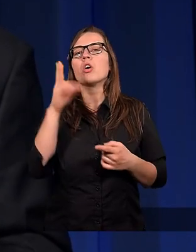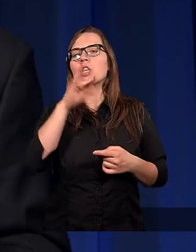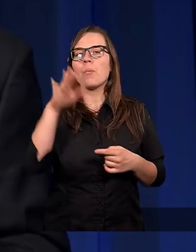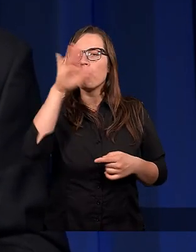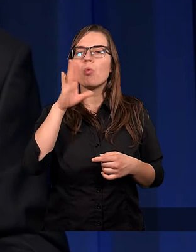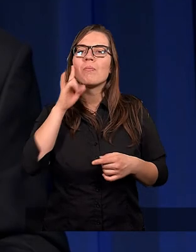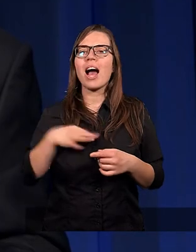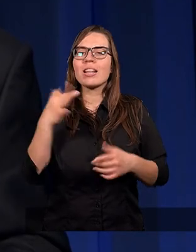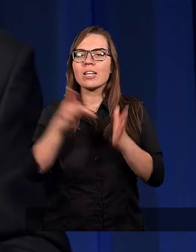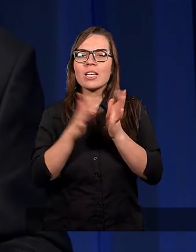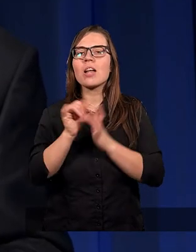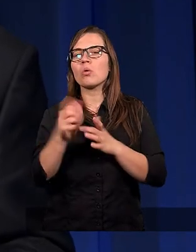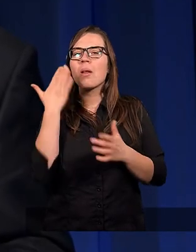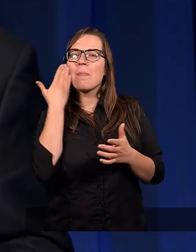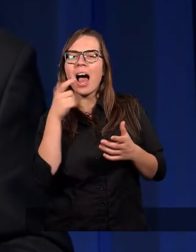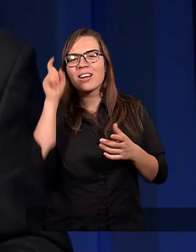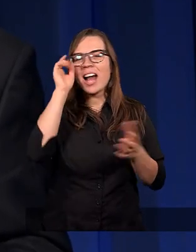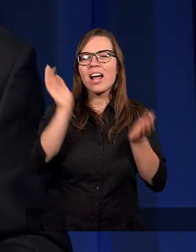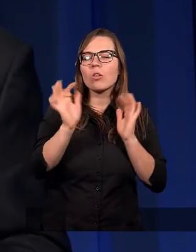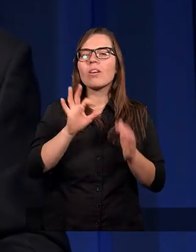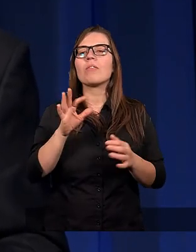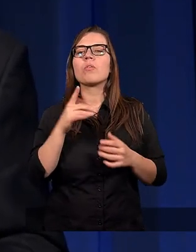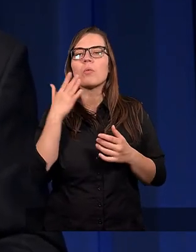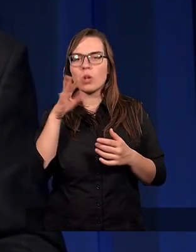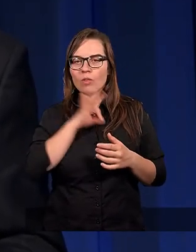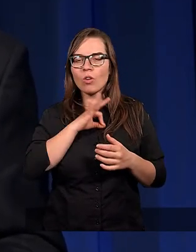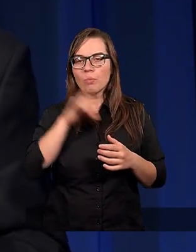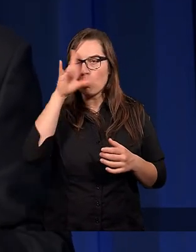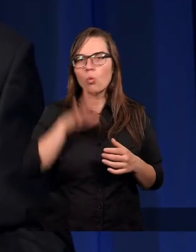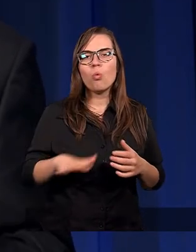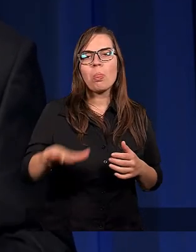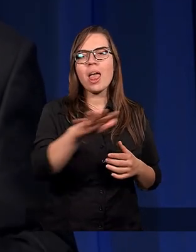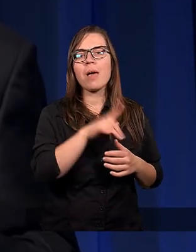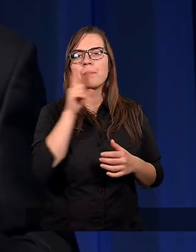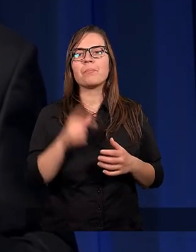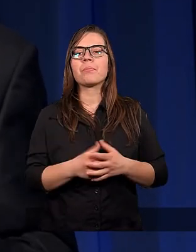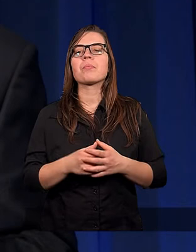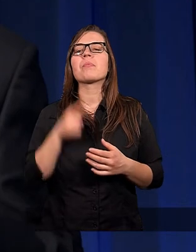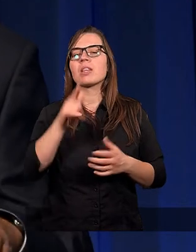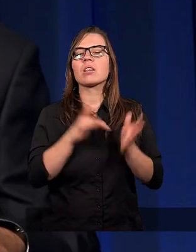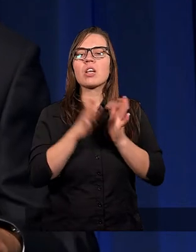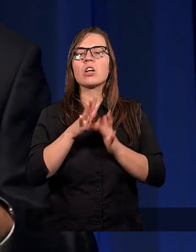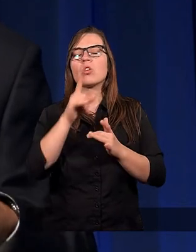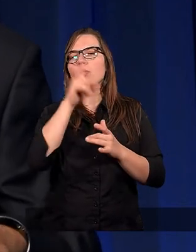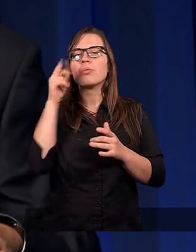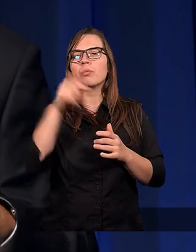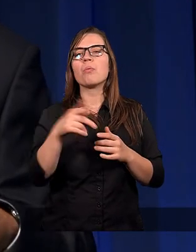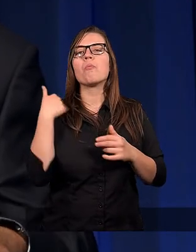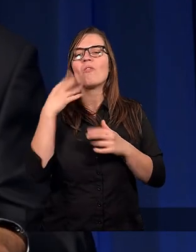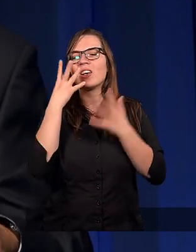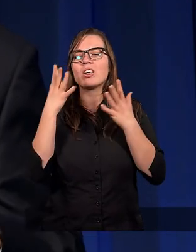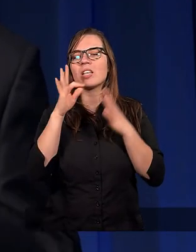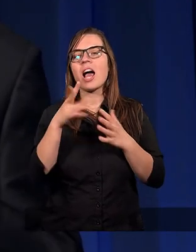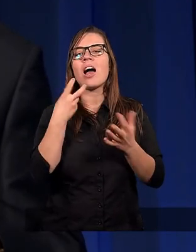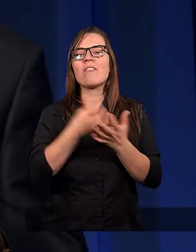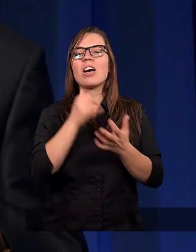Jezus jest bardzo zatroskany stanem swojego ludu. Bardzo. W czasach Jezusa wyglądało to tak.